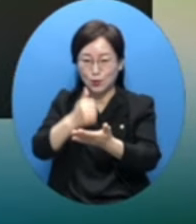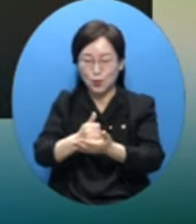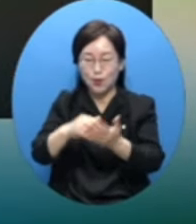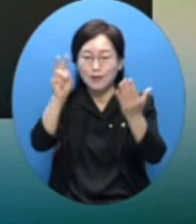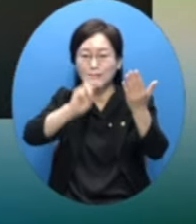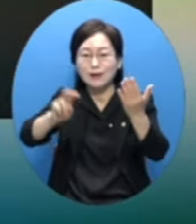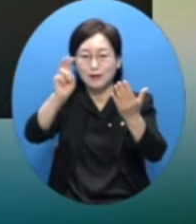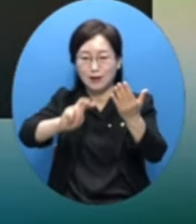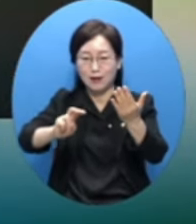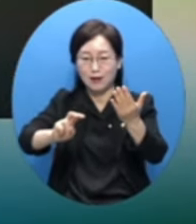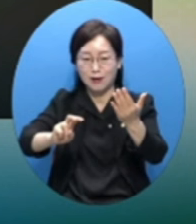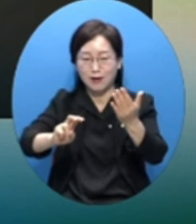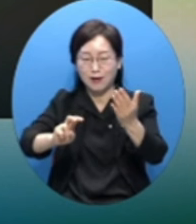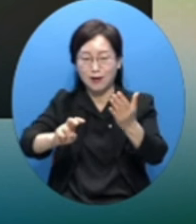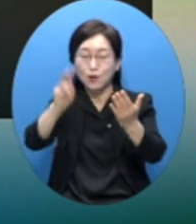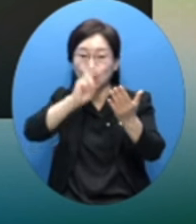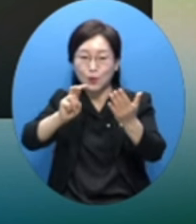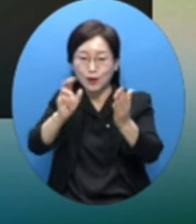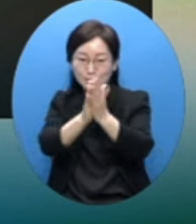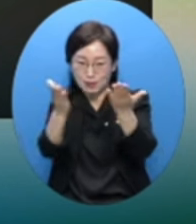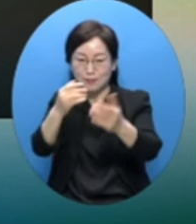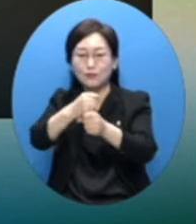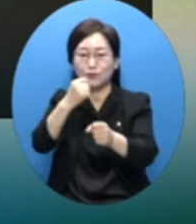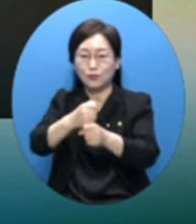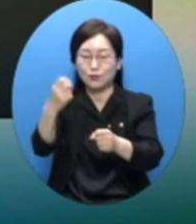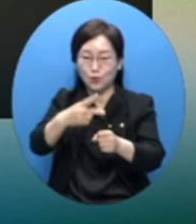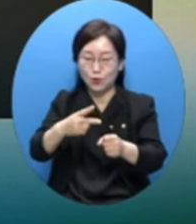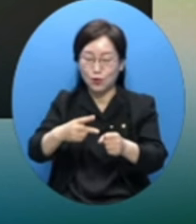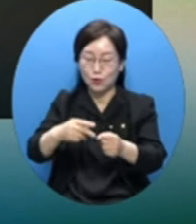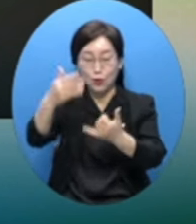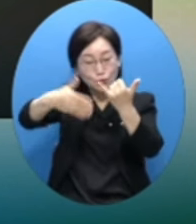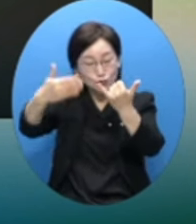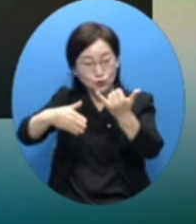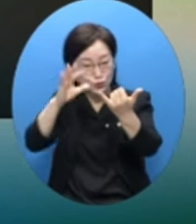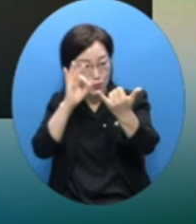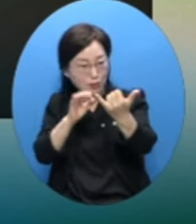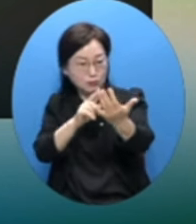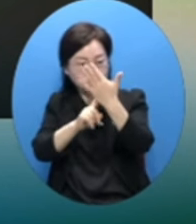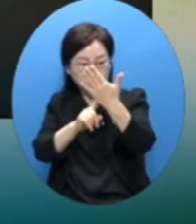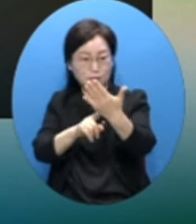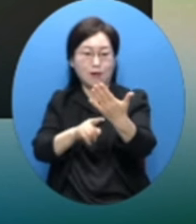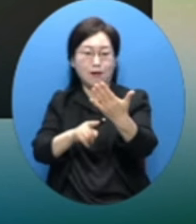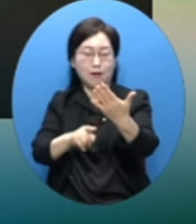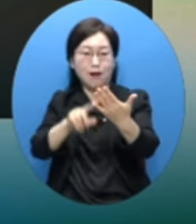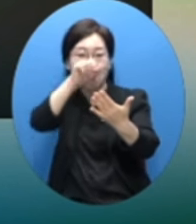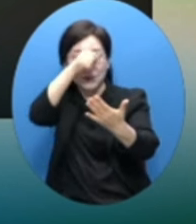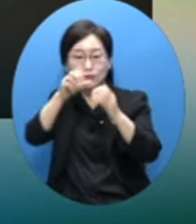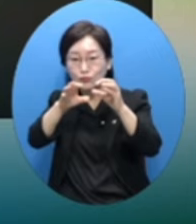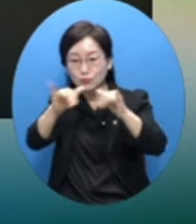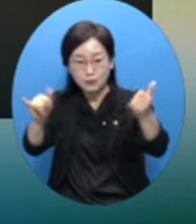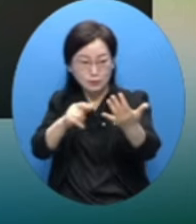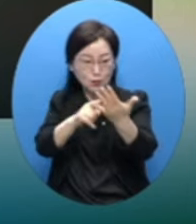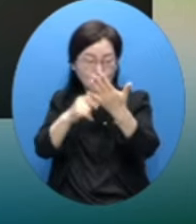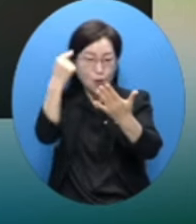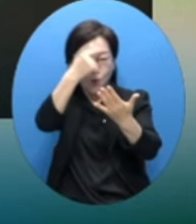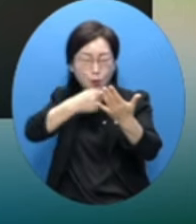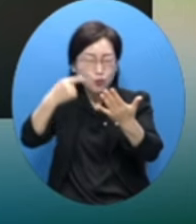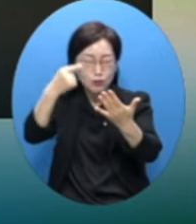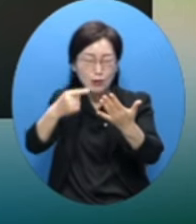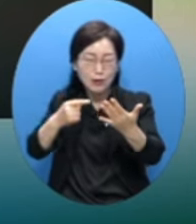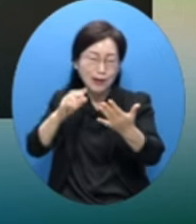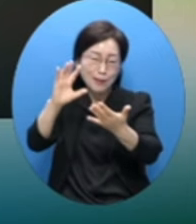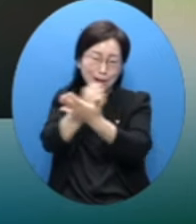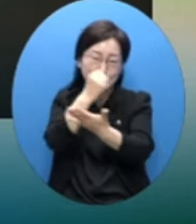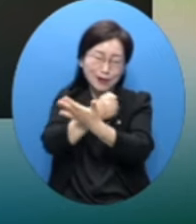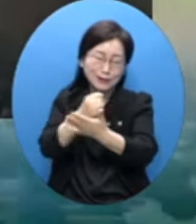되었고 우연히 유튜브에서 아프리카 선교 동영상을 보게 됐는데 아이들이 얼굴에 수많은 파리들이 막 붙어있고